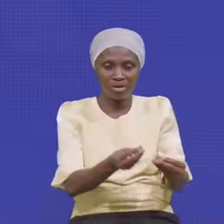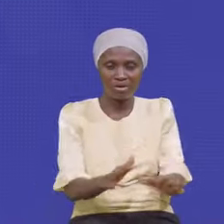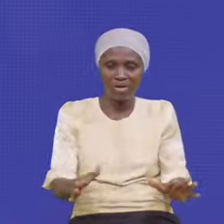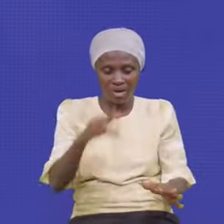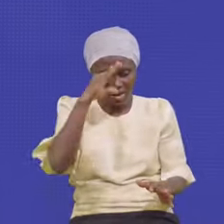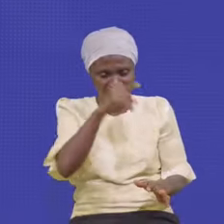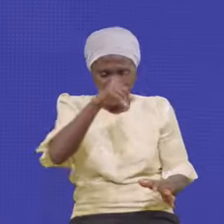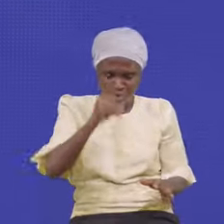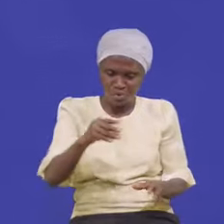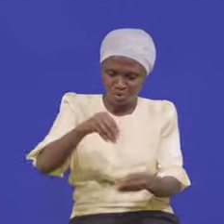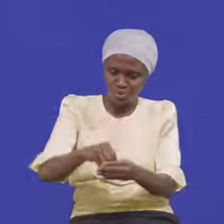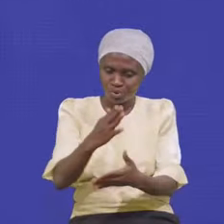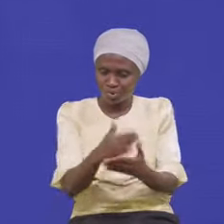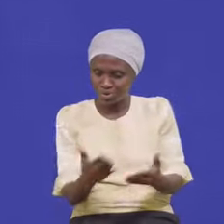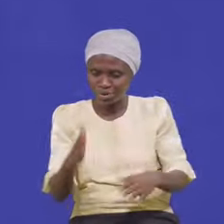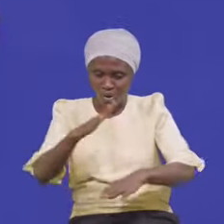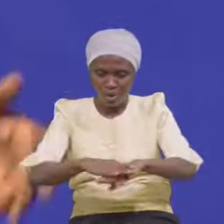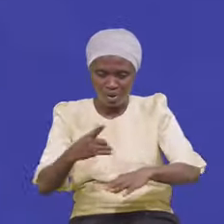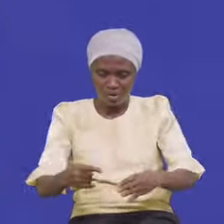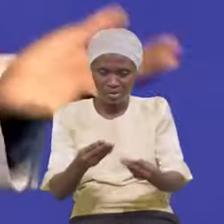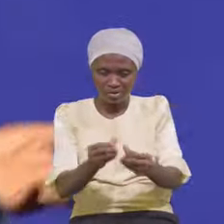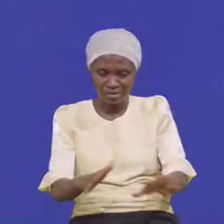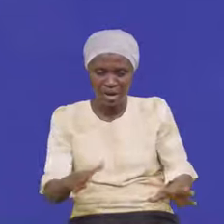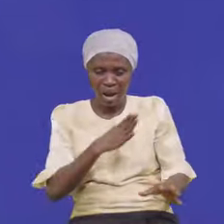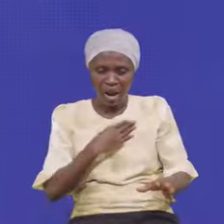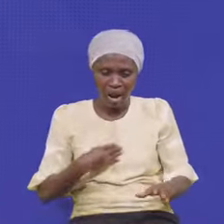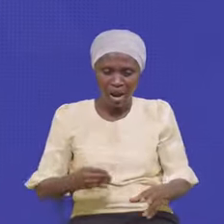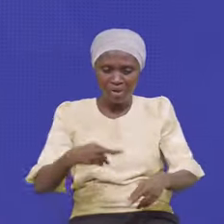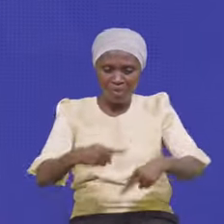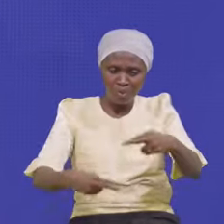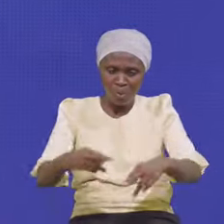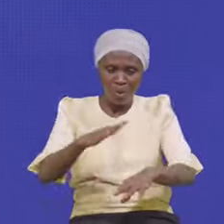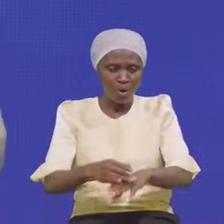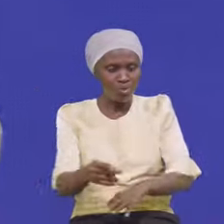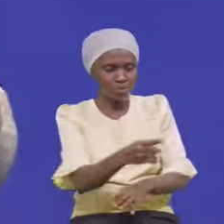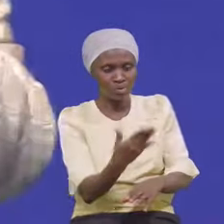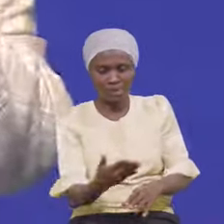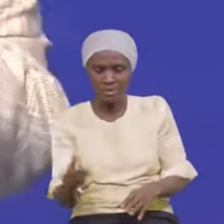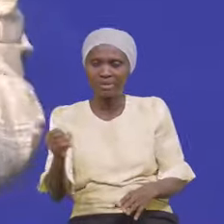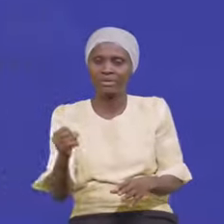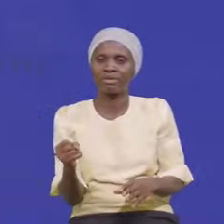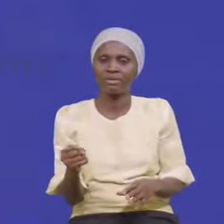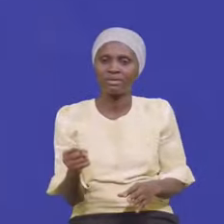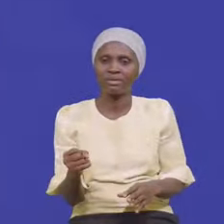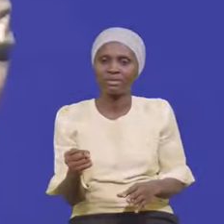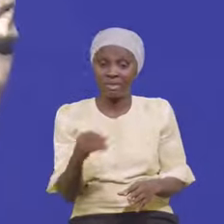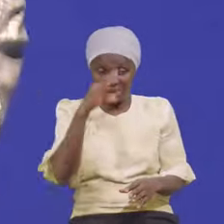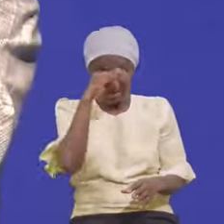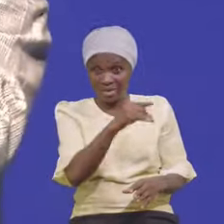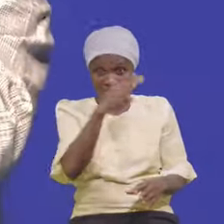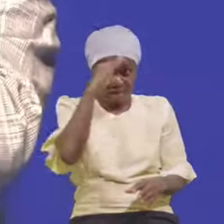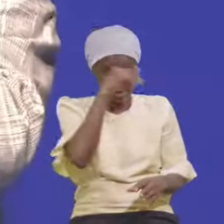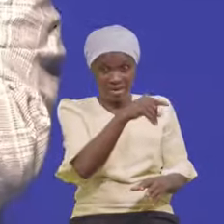ఉండాలన్నట్టుగా. లేకపోతే నేల మీద ఇంకేదైనా వెయ్యాలి. రోల్ ఆన్ దోస్ పీన్స్. ఆ యొక్క రాళ్ల మీద నడవాలి. ఇస్ ట్రైయింగ్ టు